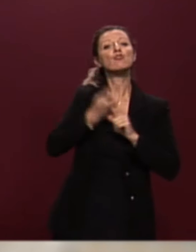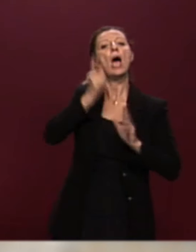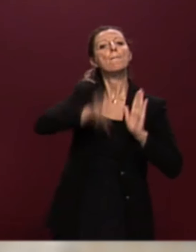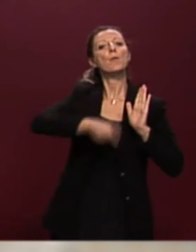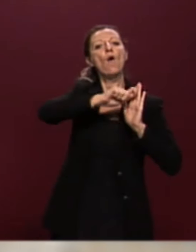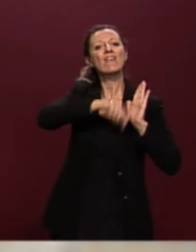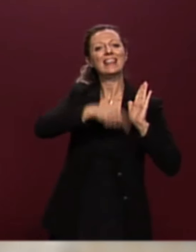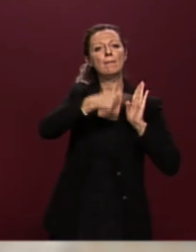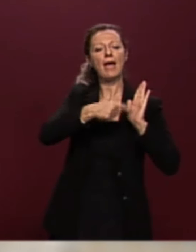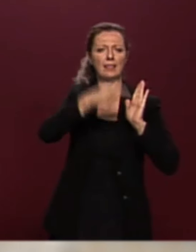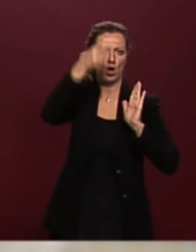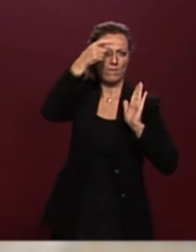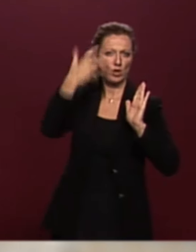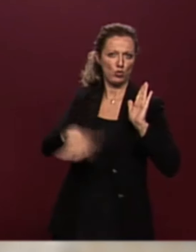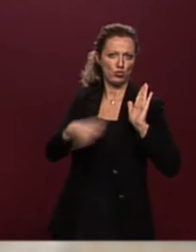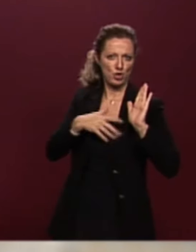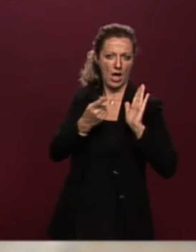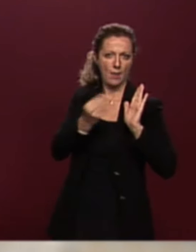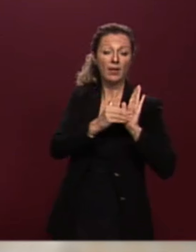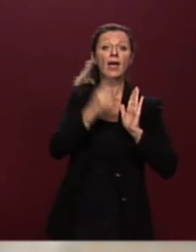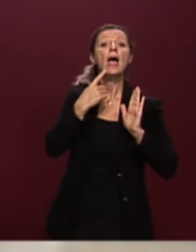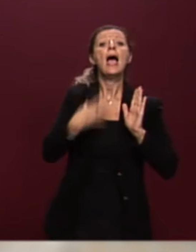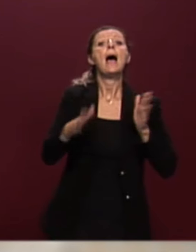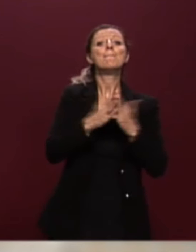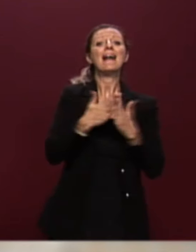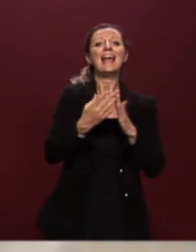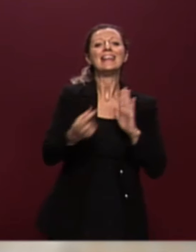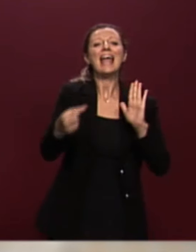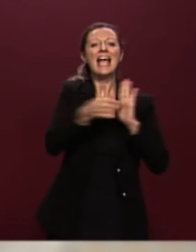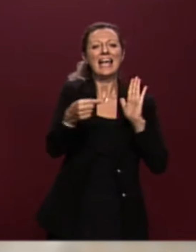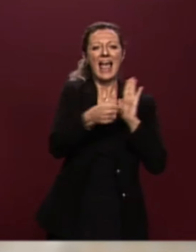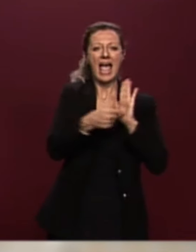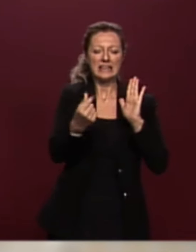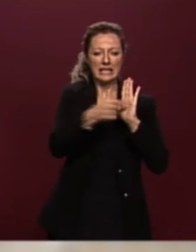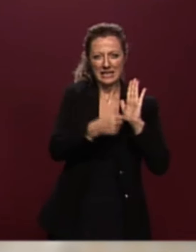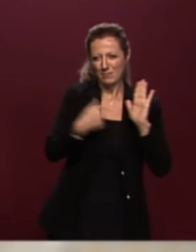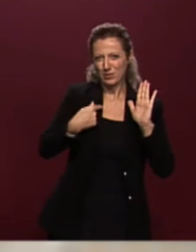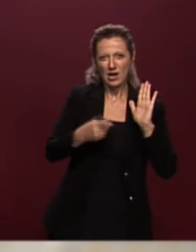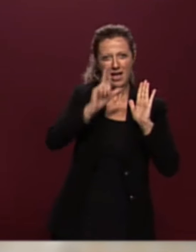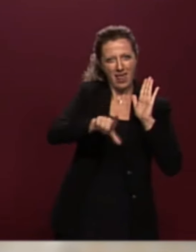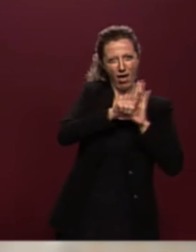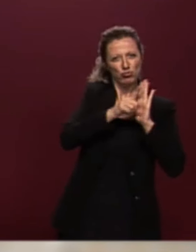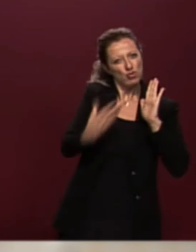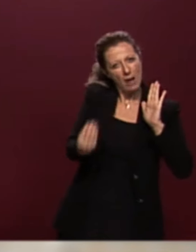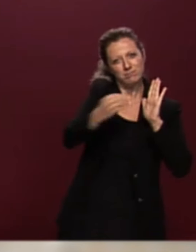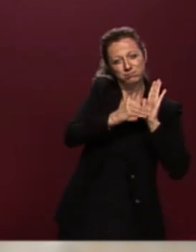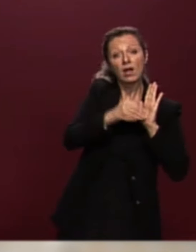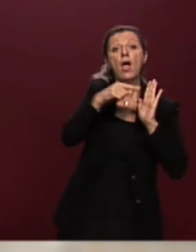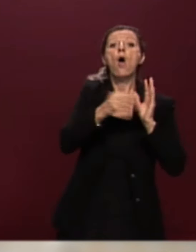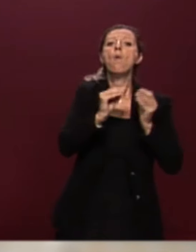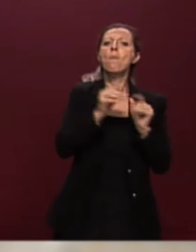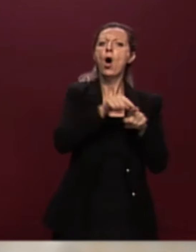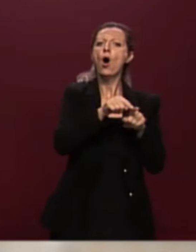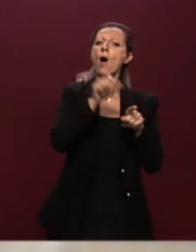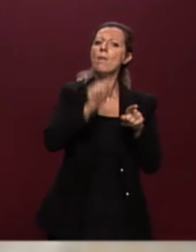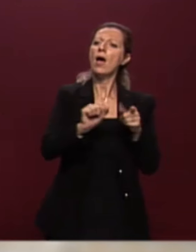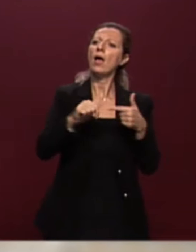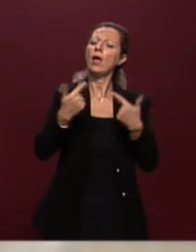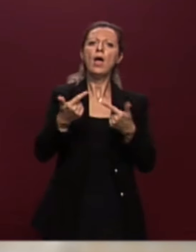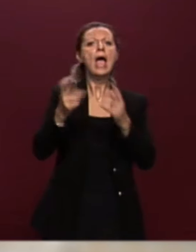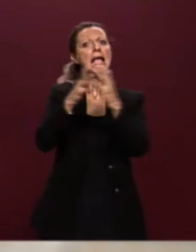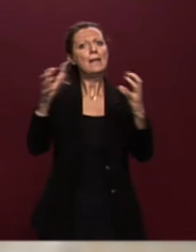assunti dal Governo e l'innesto della patente a crediti nel nostro ordinamento, intesa come una modalità per la qualificazione